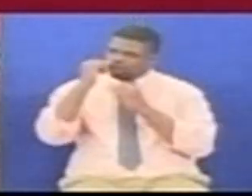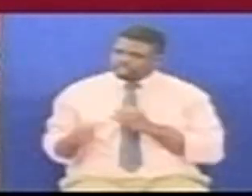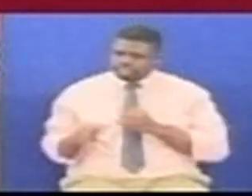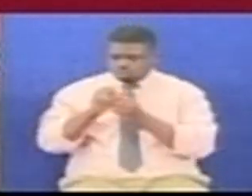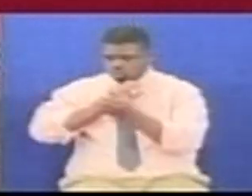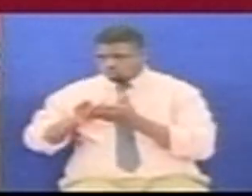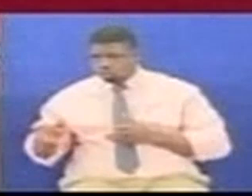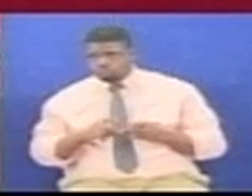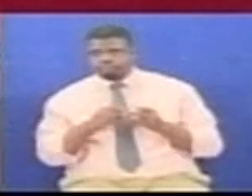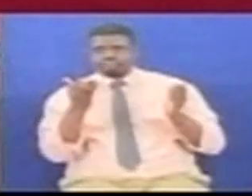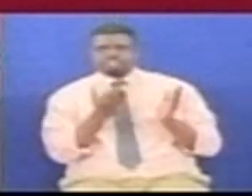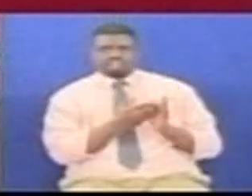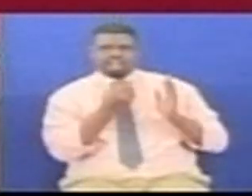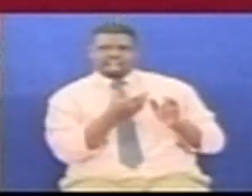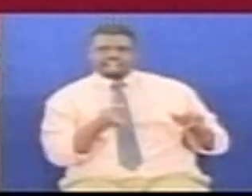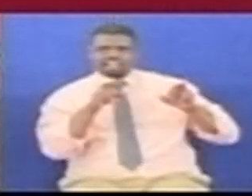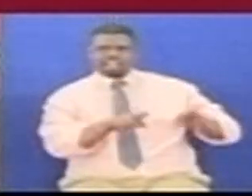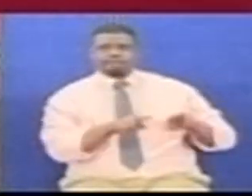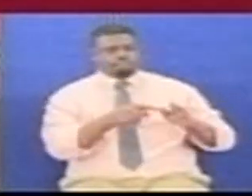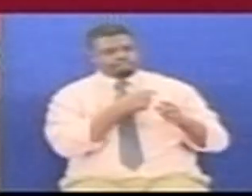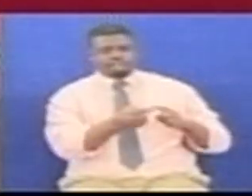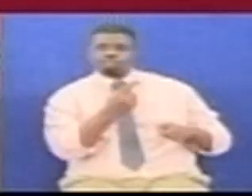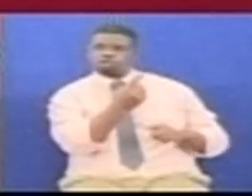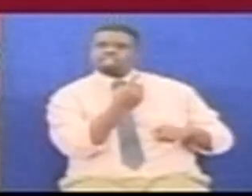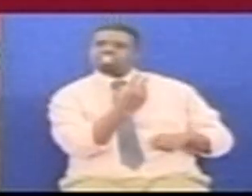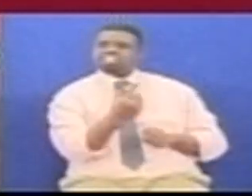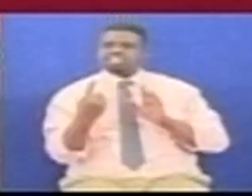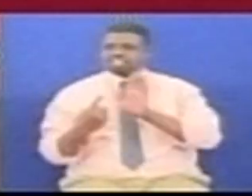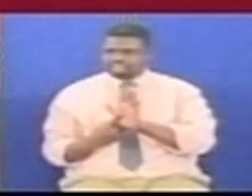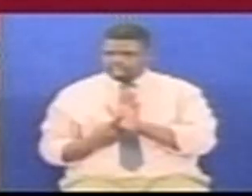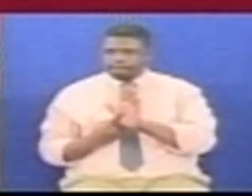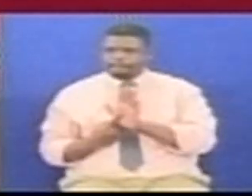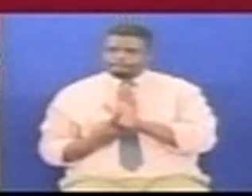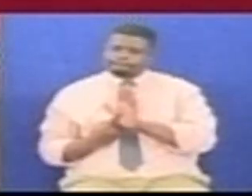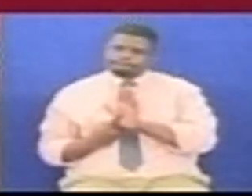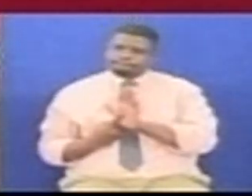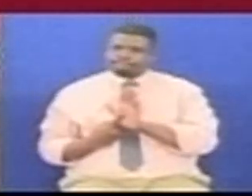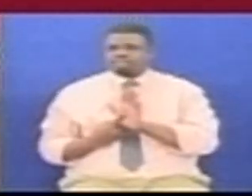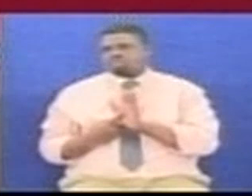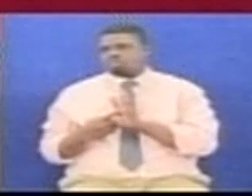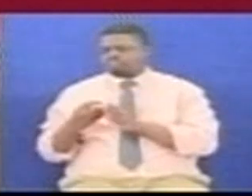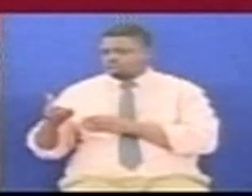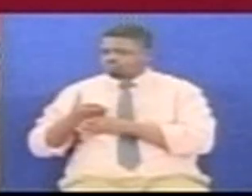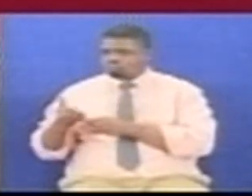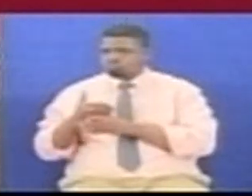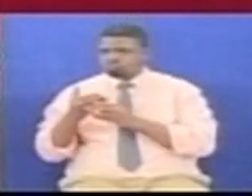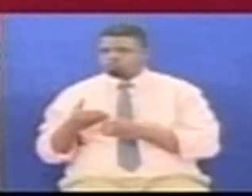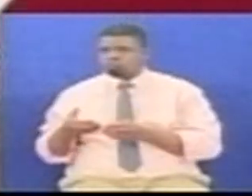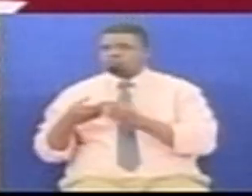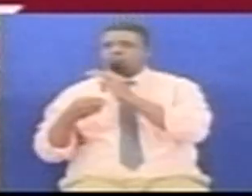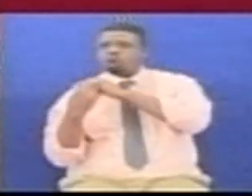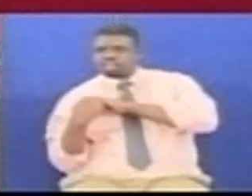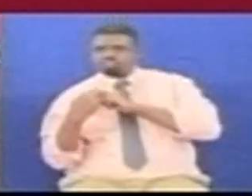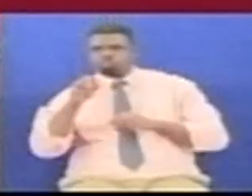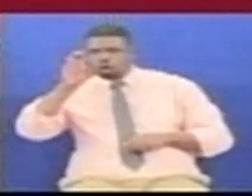utoro na sheria ya kanuni ya adhabu kifungu cha 166, 167 na 169A vinavyohusu wajibu wa wazazi